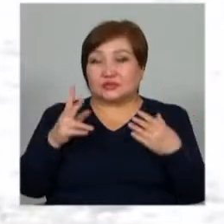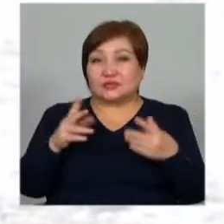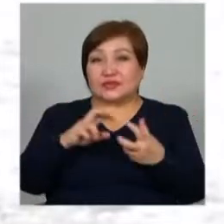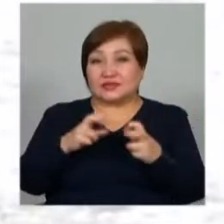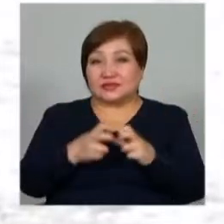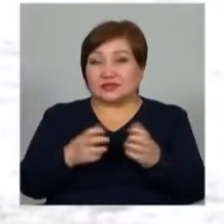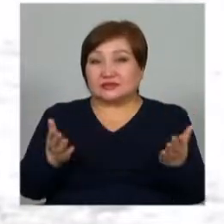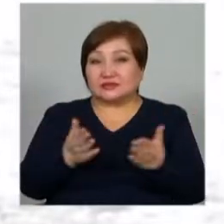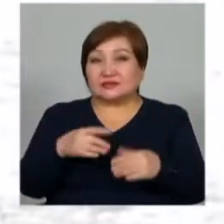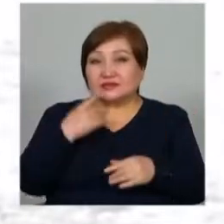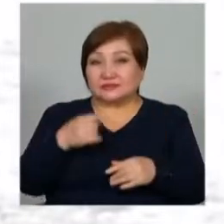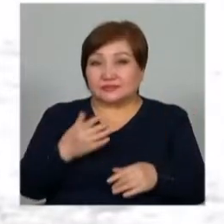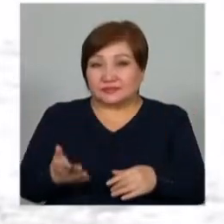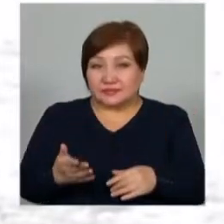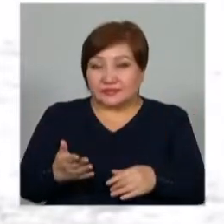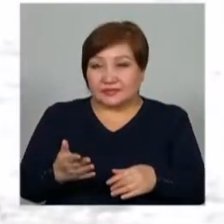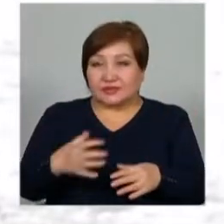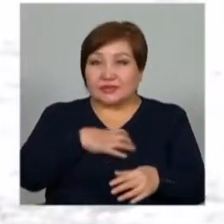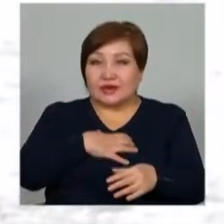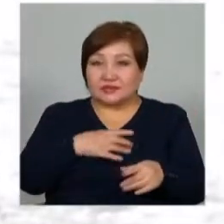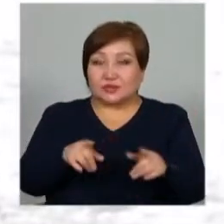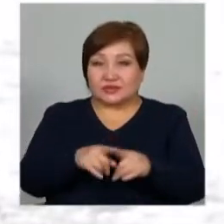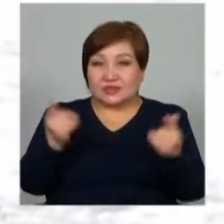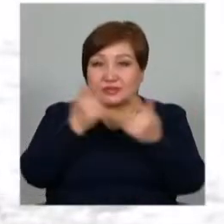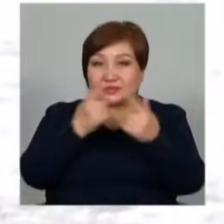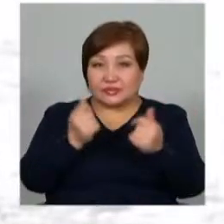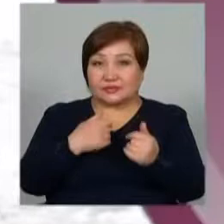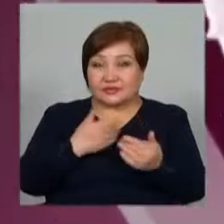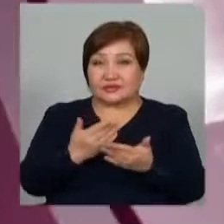өзге де маңызды ақпараттармен мен Әлібек Шынтемір дәл қазір бөлісемін.